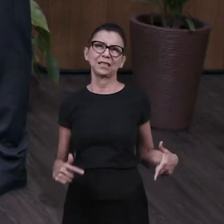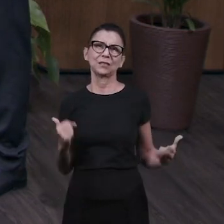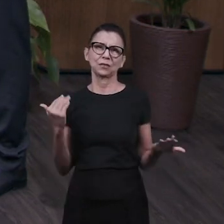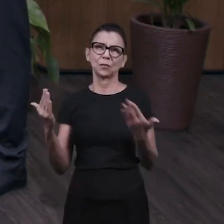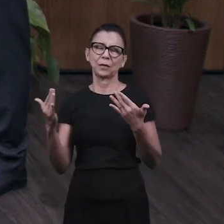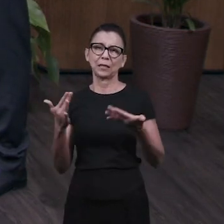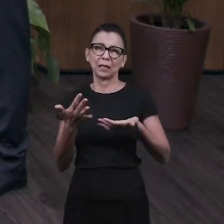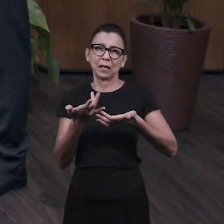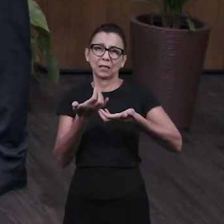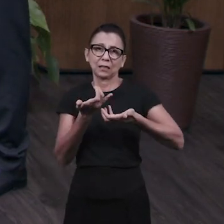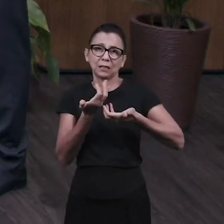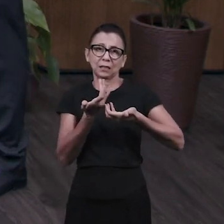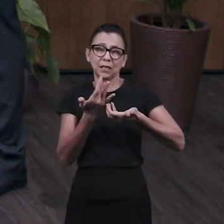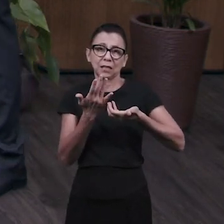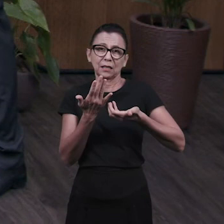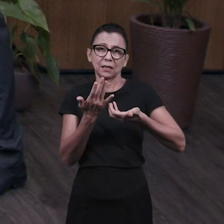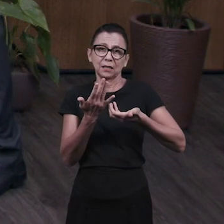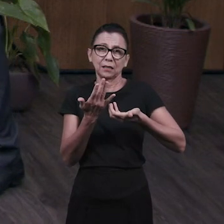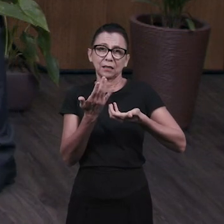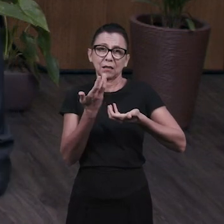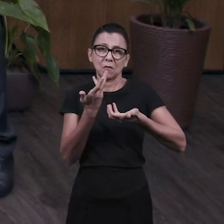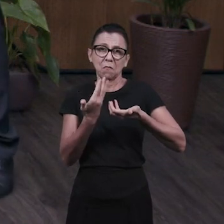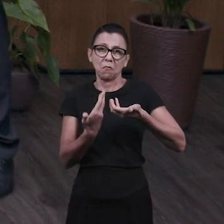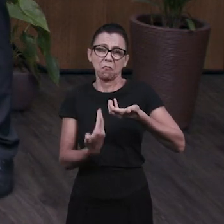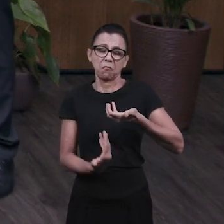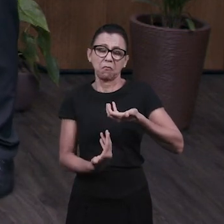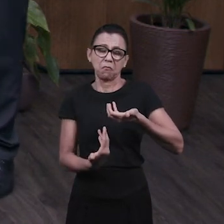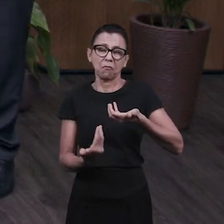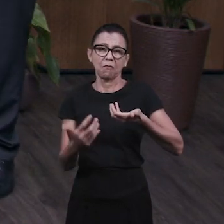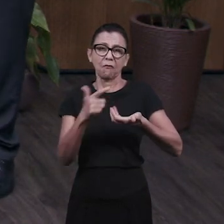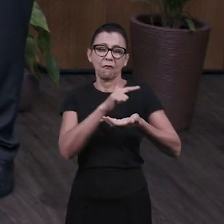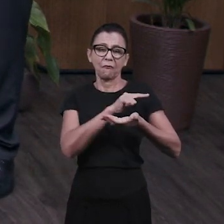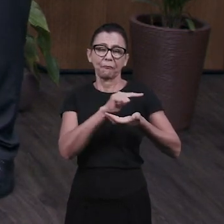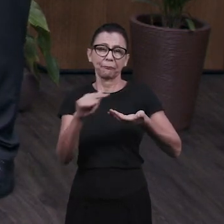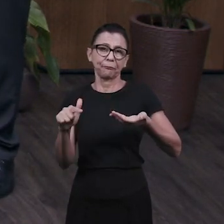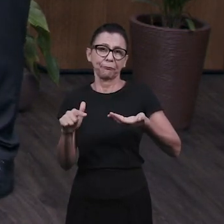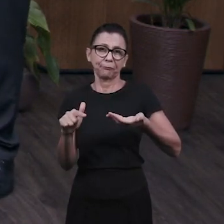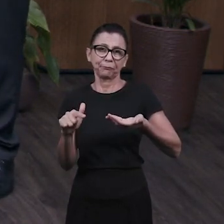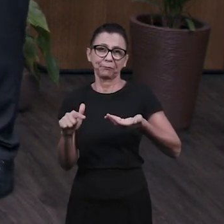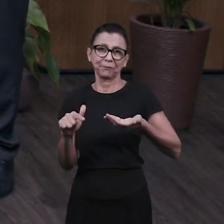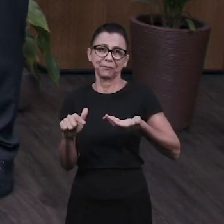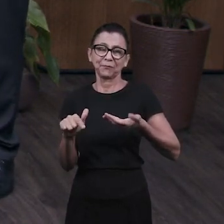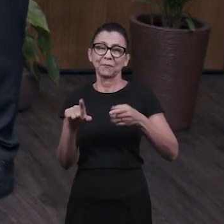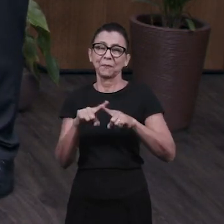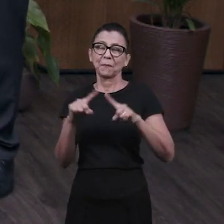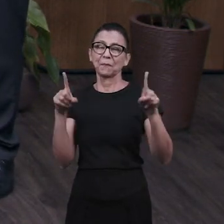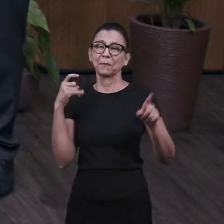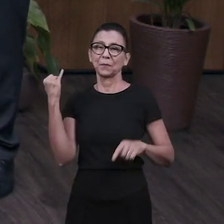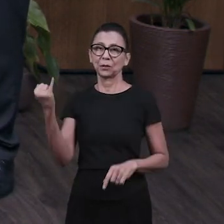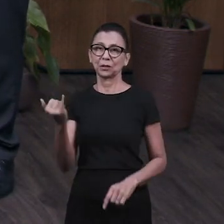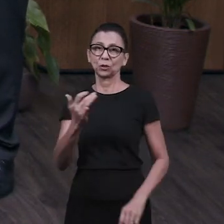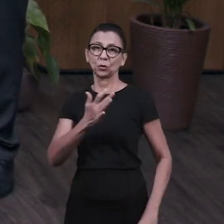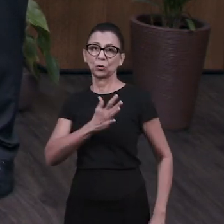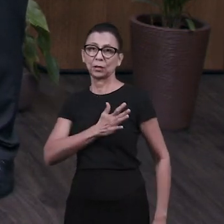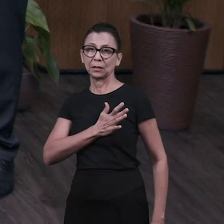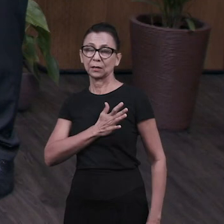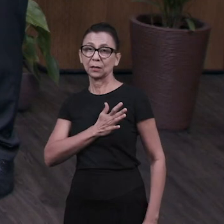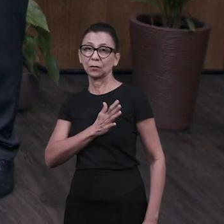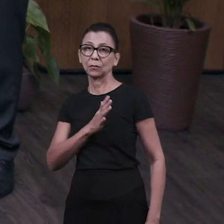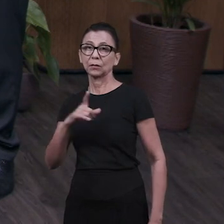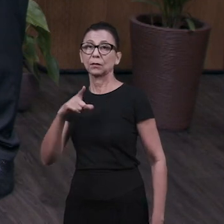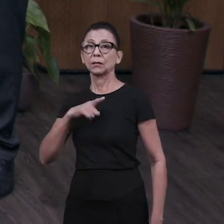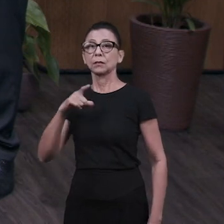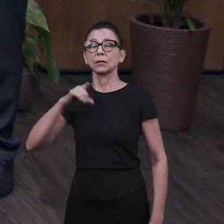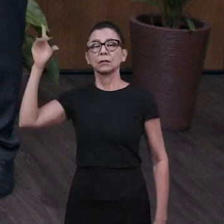du Saint-Esprit et baptisés du Saint-Esprit, avec la lumière du Saint-Esprit pour ce